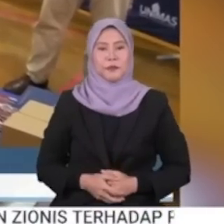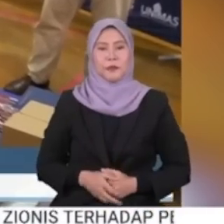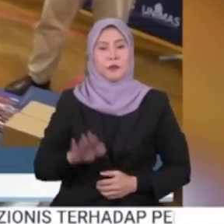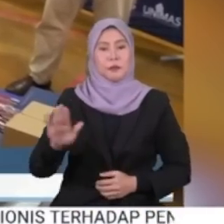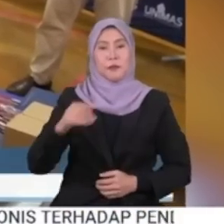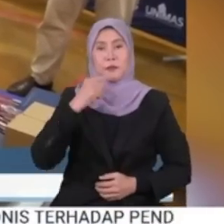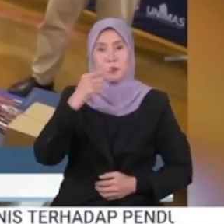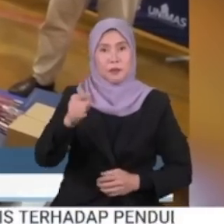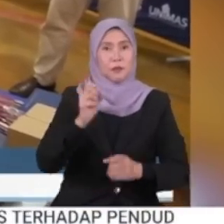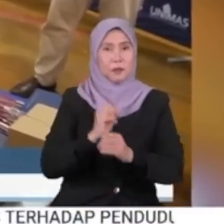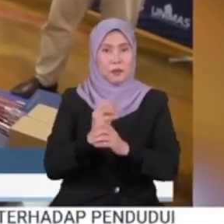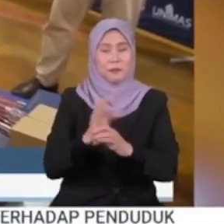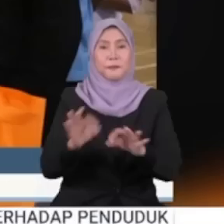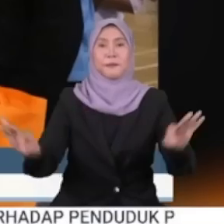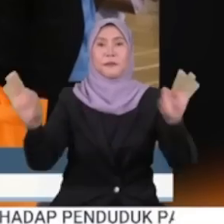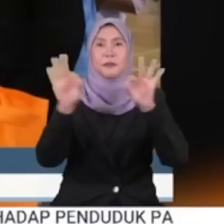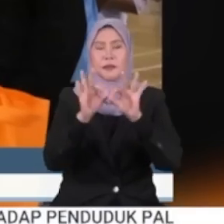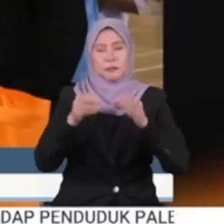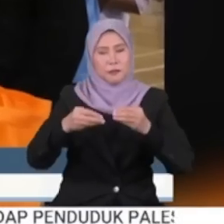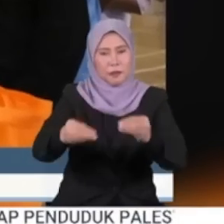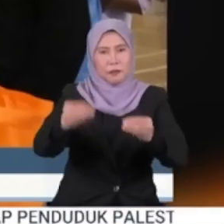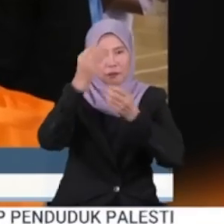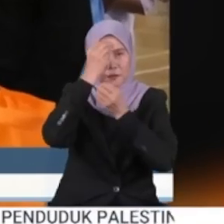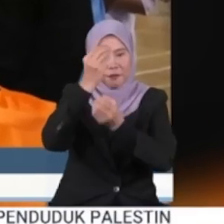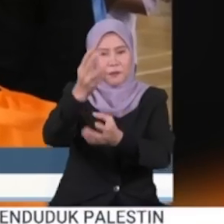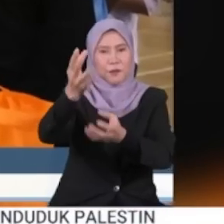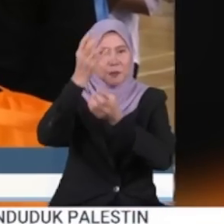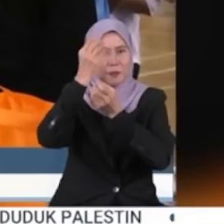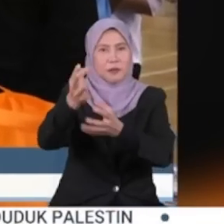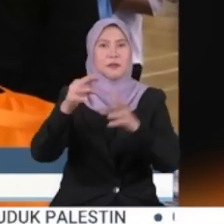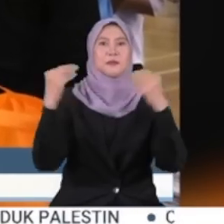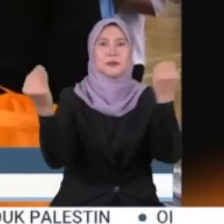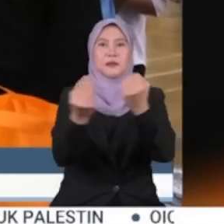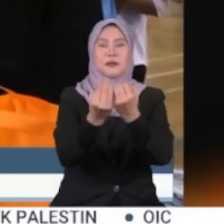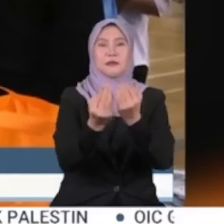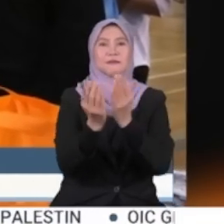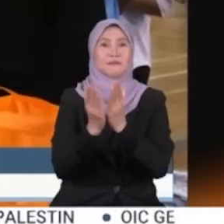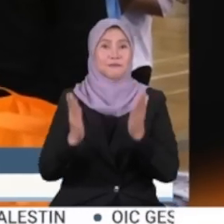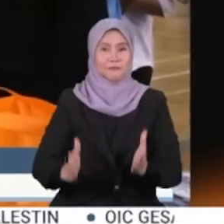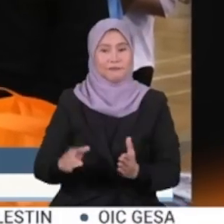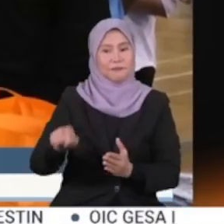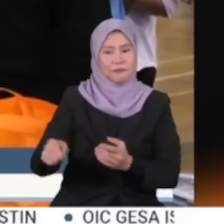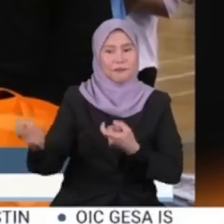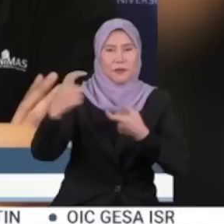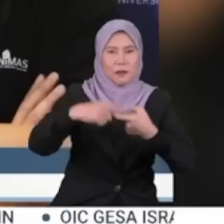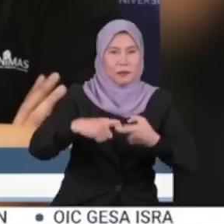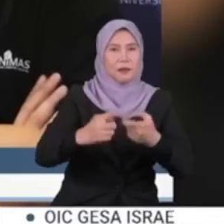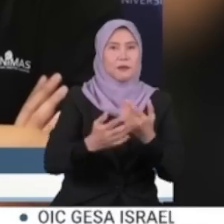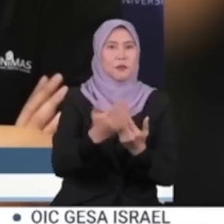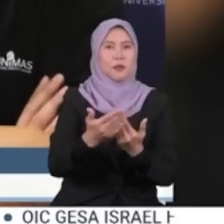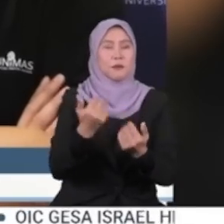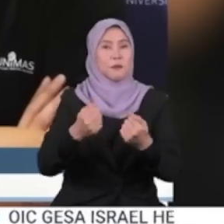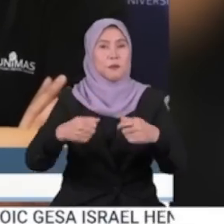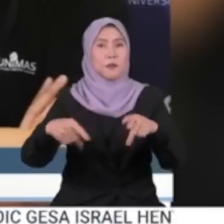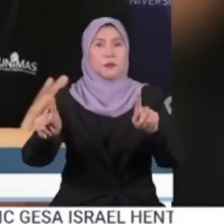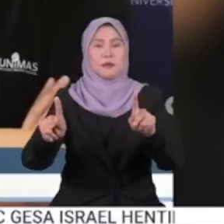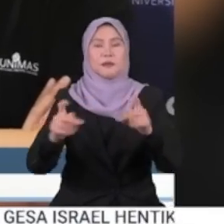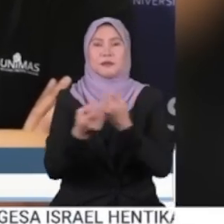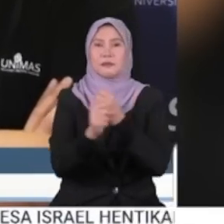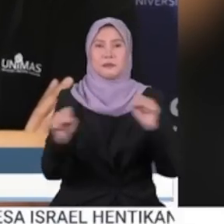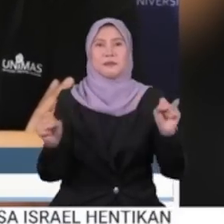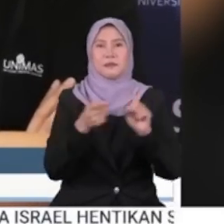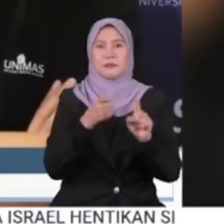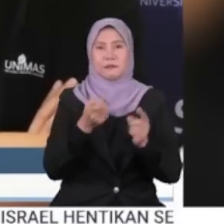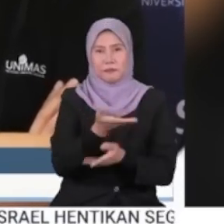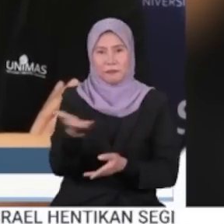Katanya, usaha tersebut penting bagi memberi pendedahan kepada masyarakat khususnya pelajar berkaitan kemudahan serta peluang yang